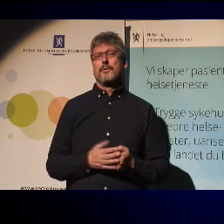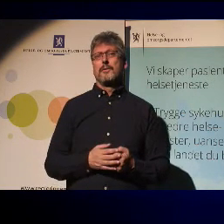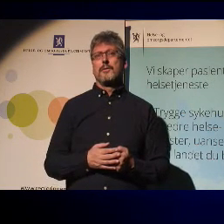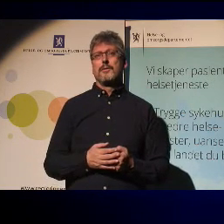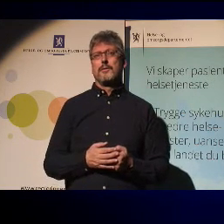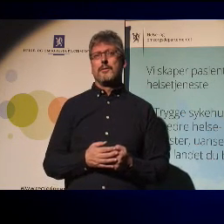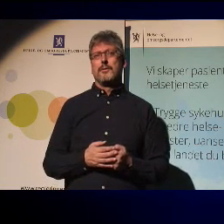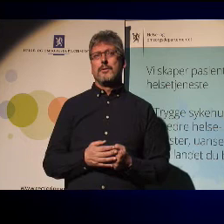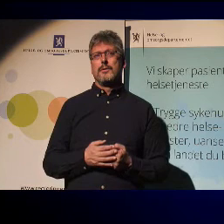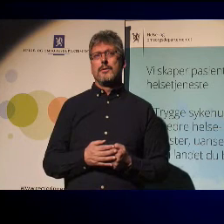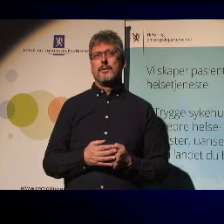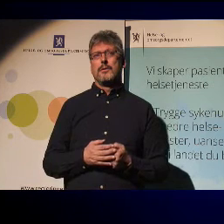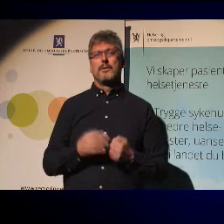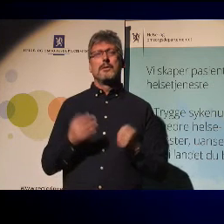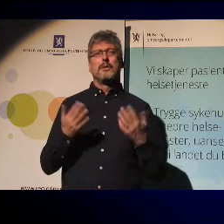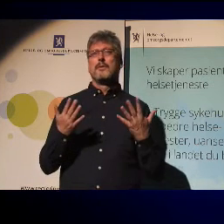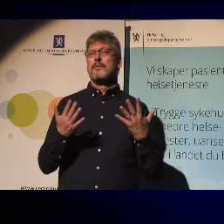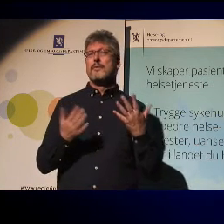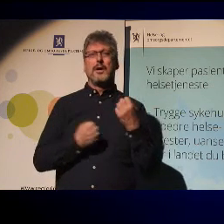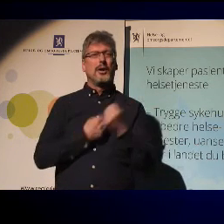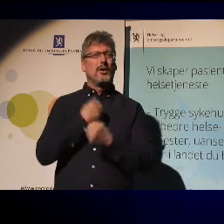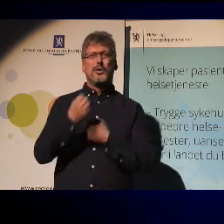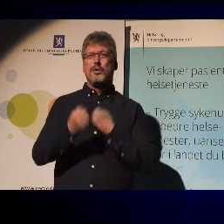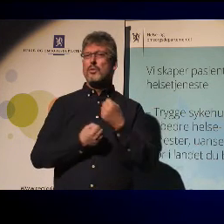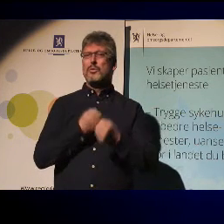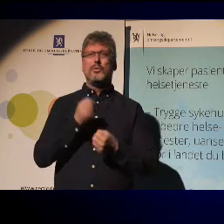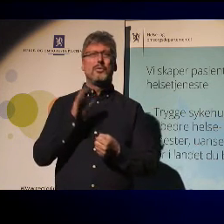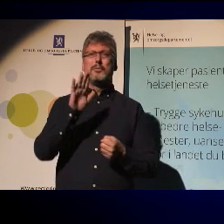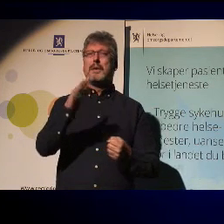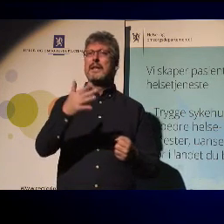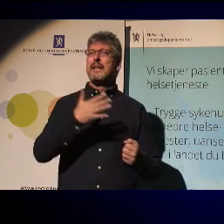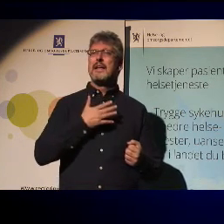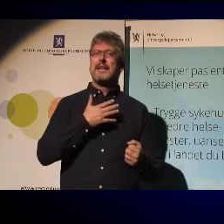Vad gjorde du med ditt liv, Tommy?